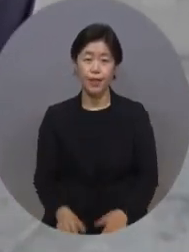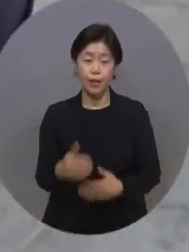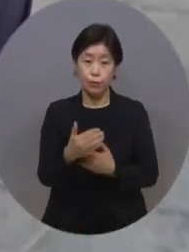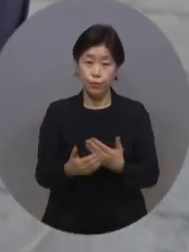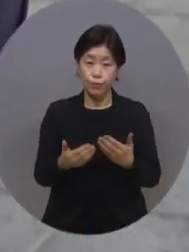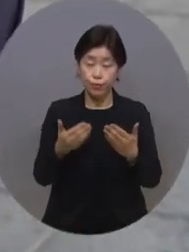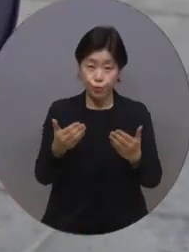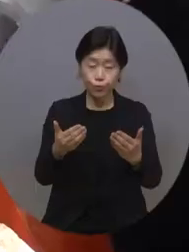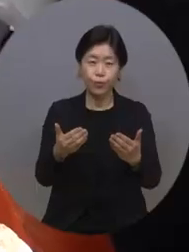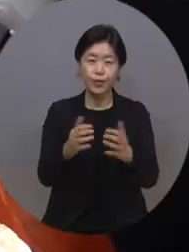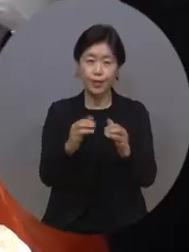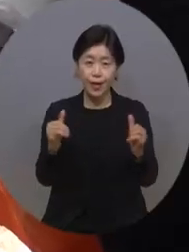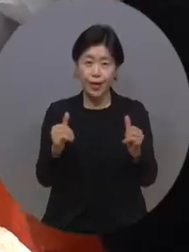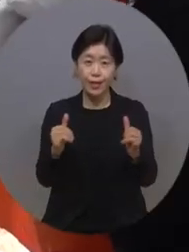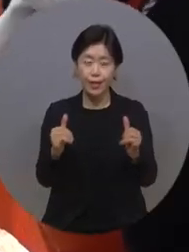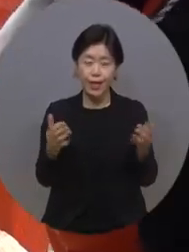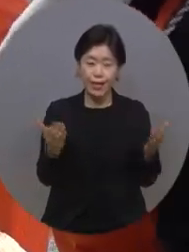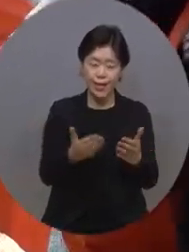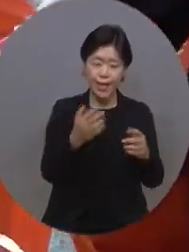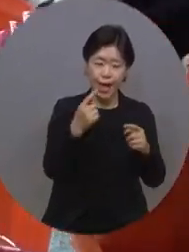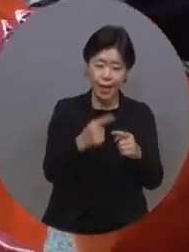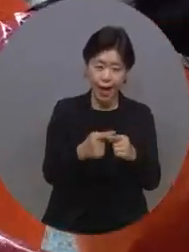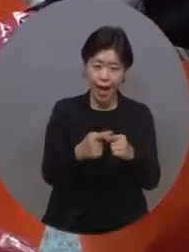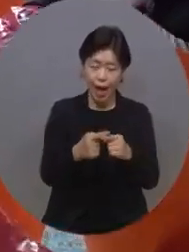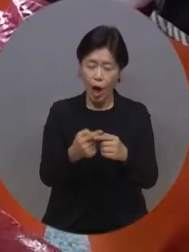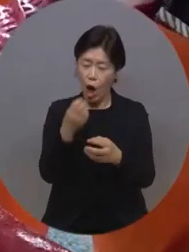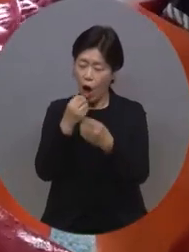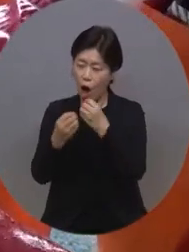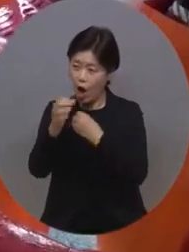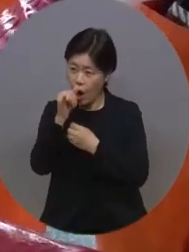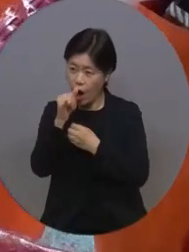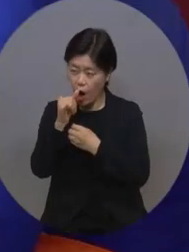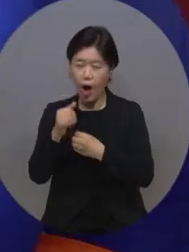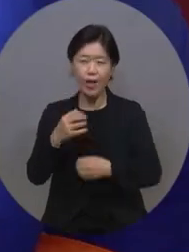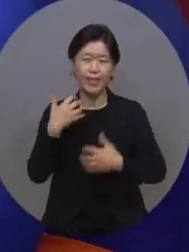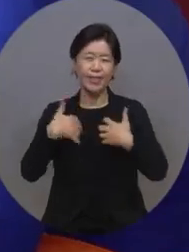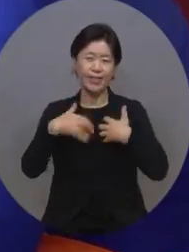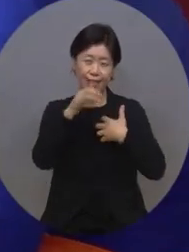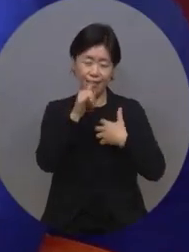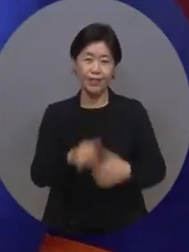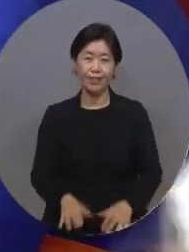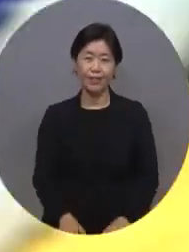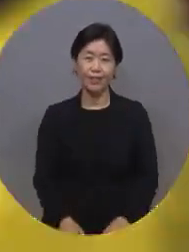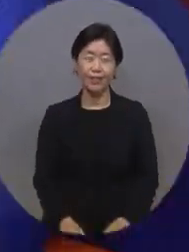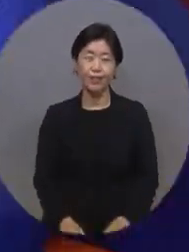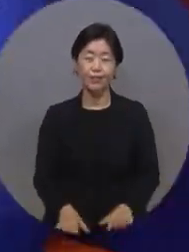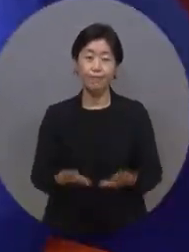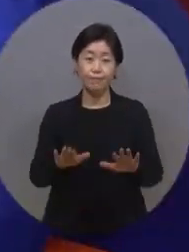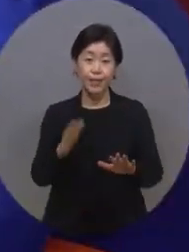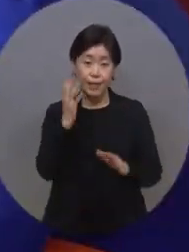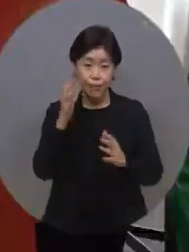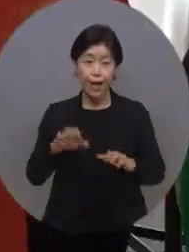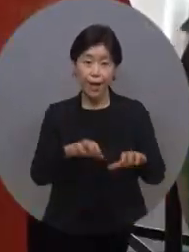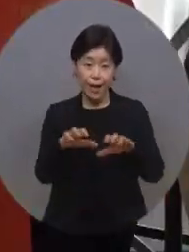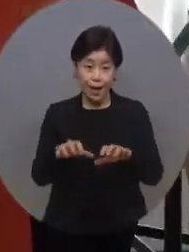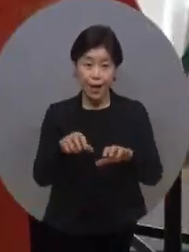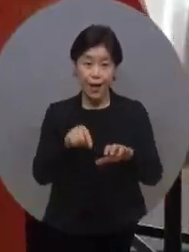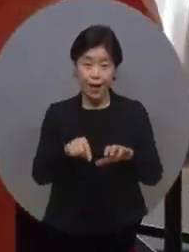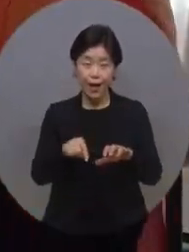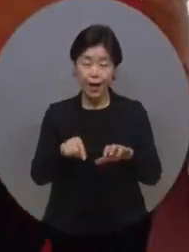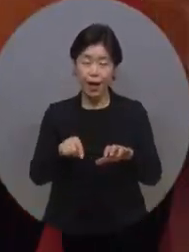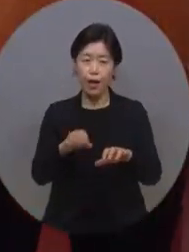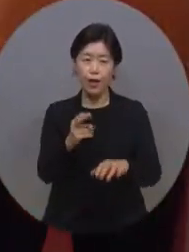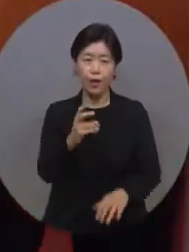도중 새참을 먹으면서 힘든 김장의 고단함을 이겨냅니다. 이번 행사로 마련된 김장 김치는 영월군 내 저소득층